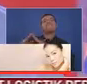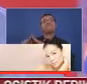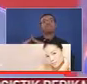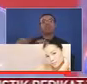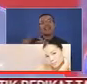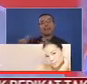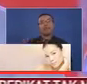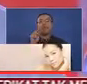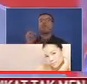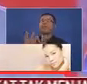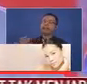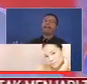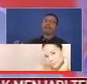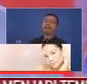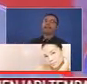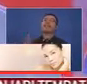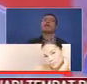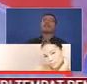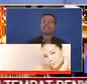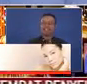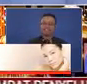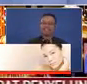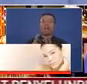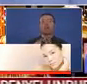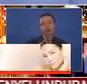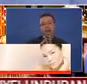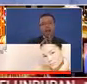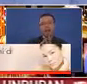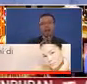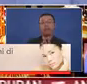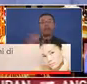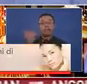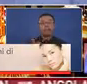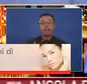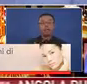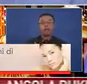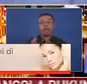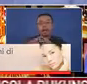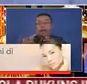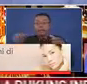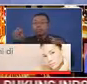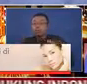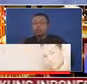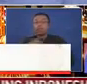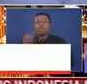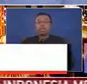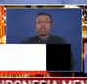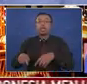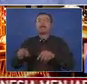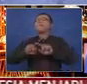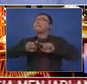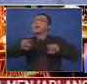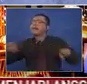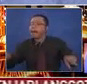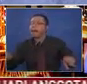katakan untuk kepentingan publik ini nomor satu yang kedua yang kedua yang tidak kalah penting Reklamasi itu sendiri yang sekarang dijalankan